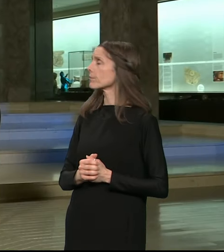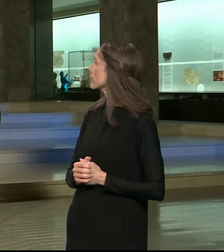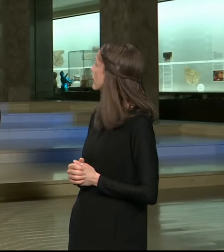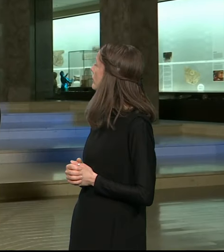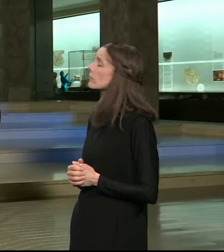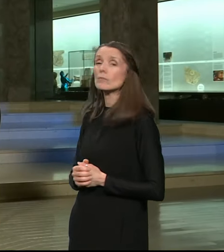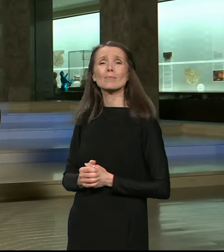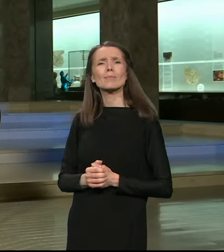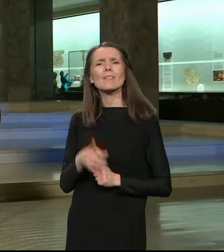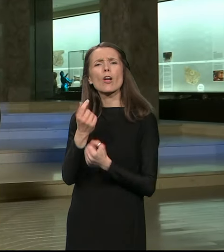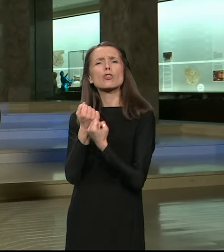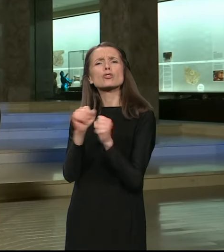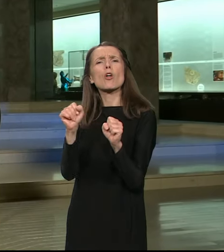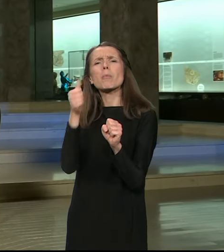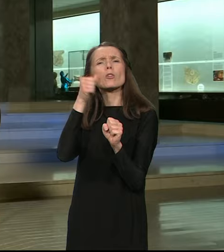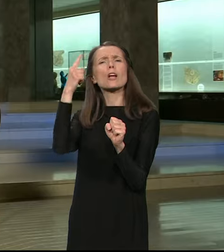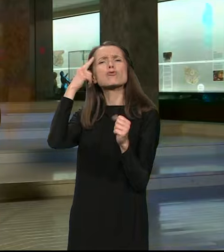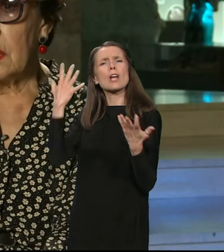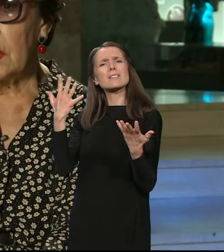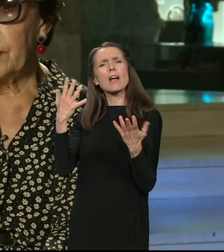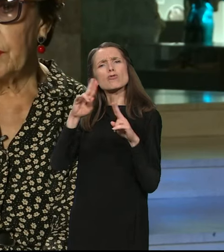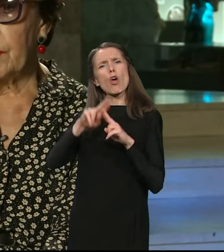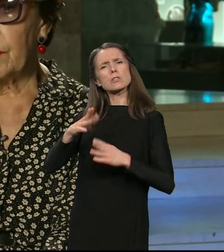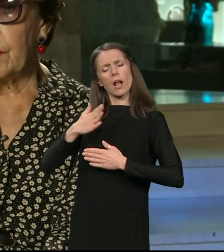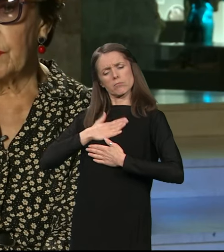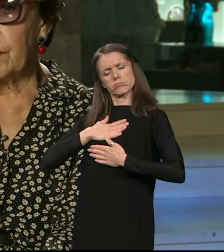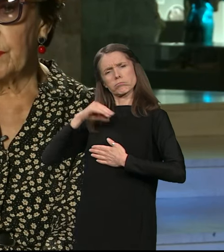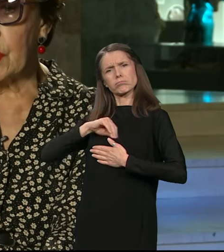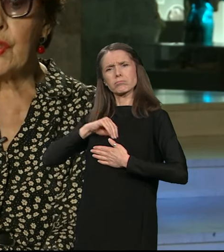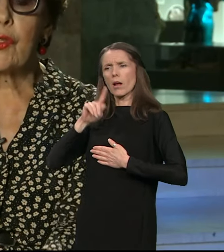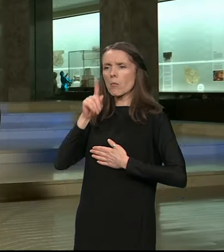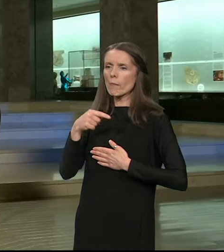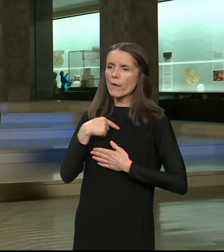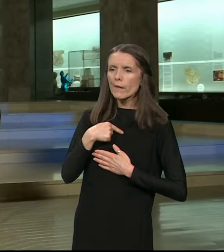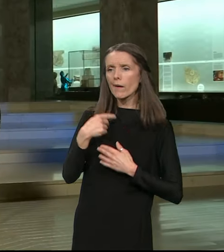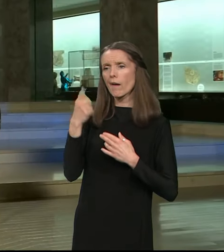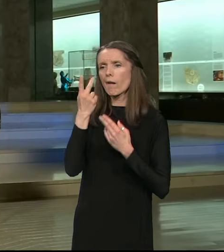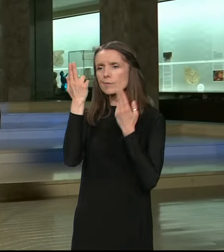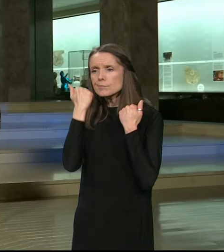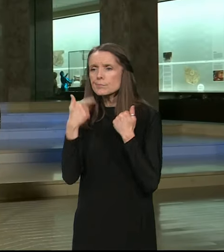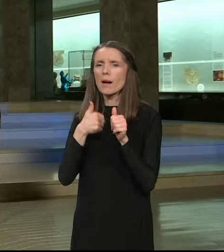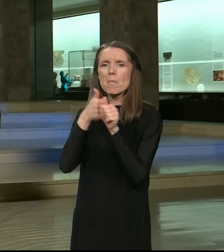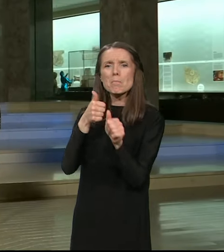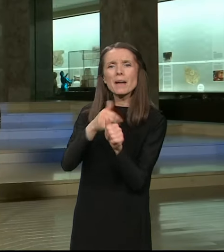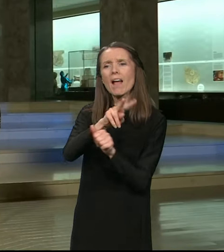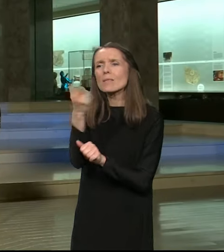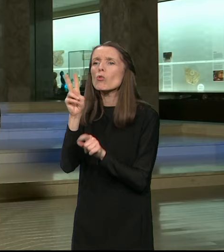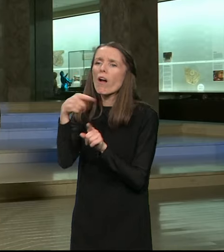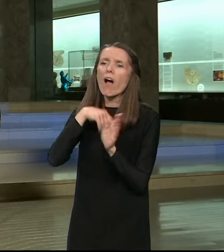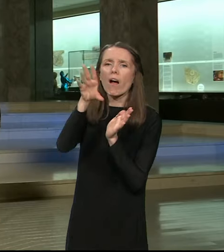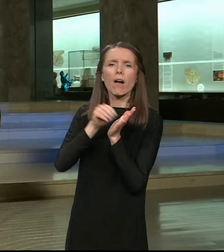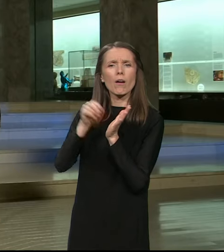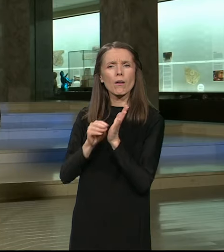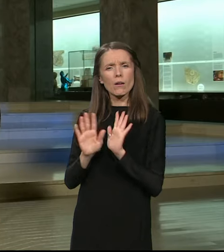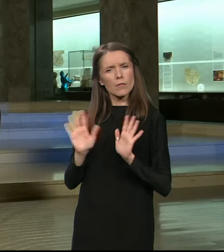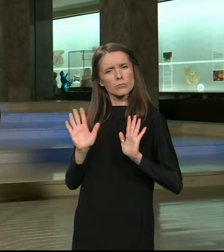ne utopiti se u stado i prosto stvoriti svoj život, mislim, duhovni, ne govorim